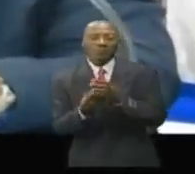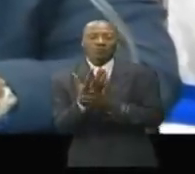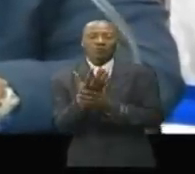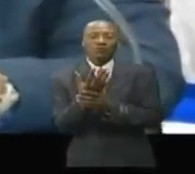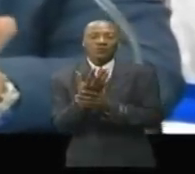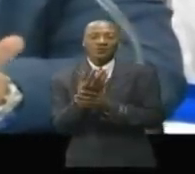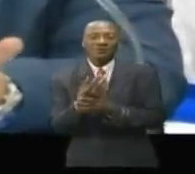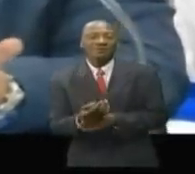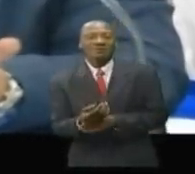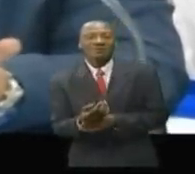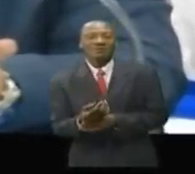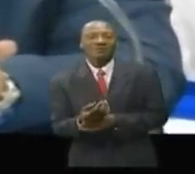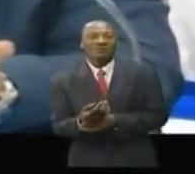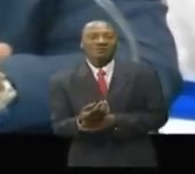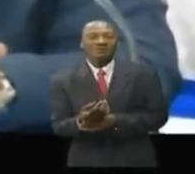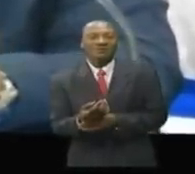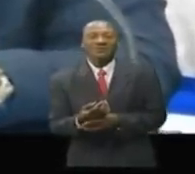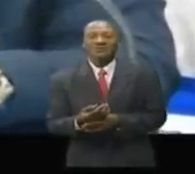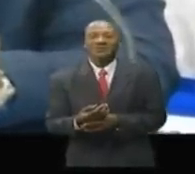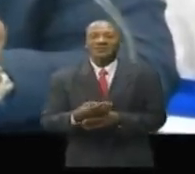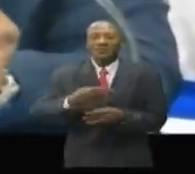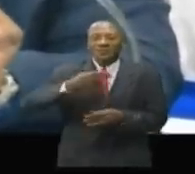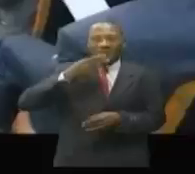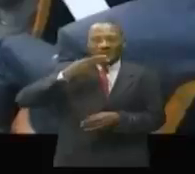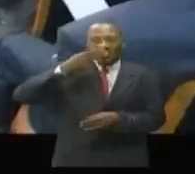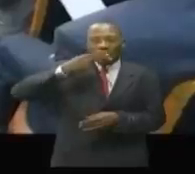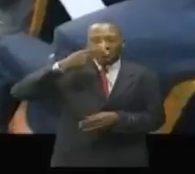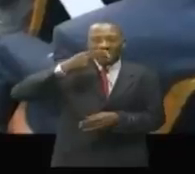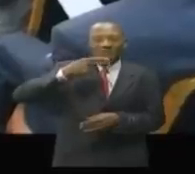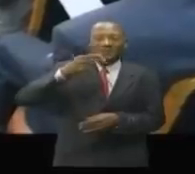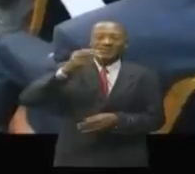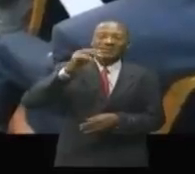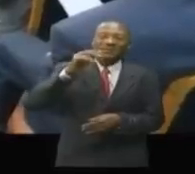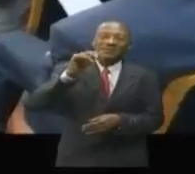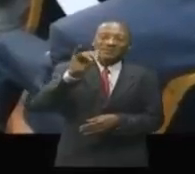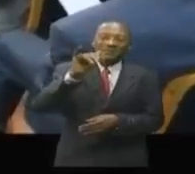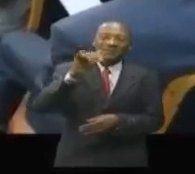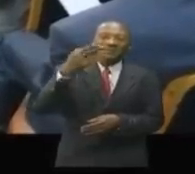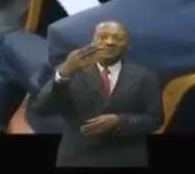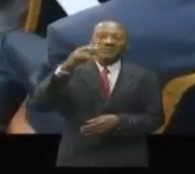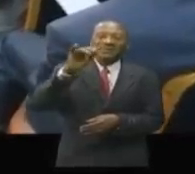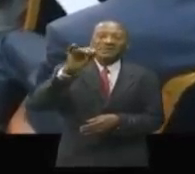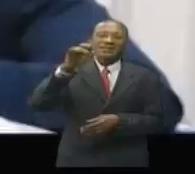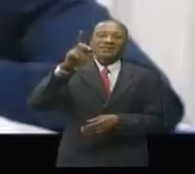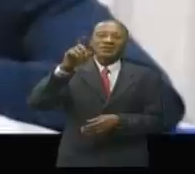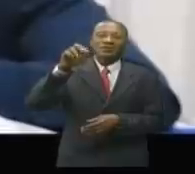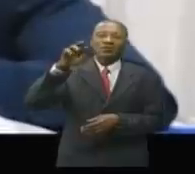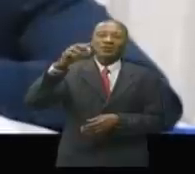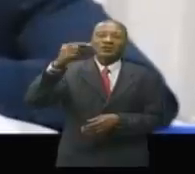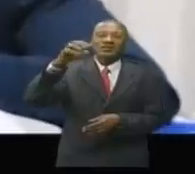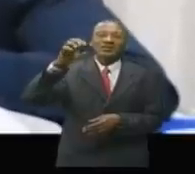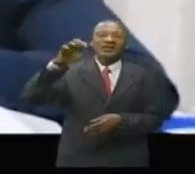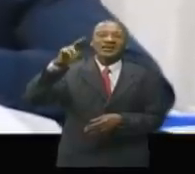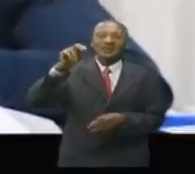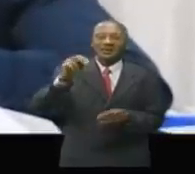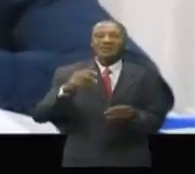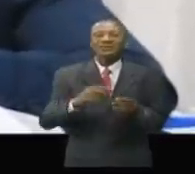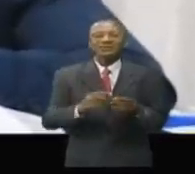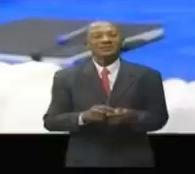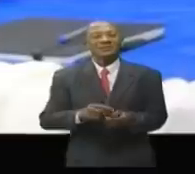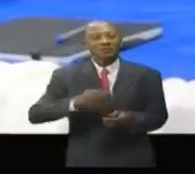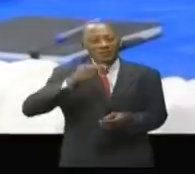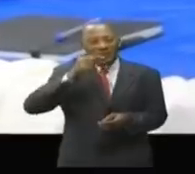RDC précisément au Congo central. Tenez, en Pioca par exemple, l'on peut obtenir 15 à 30 000